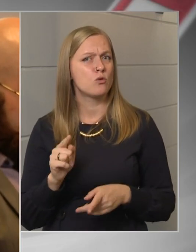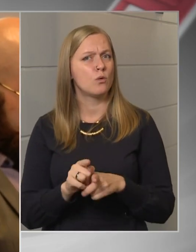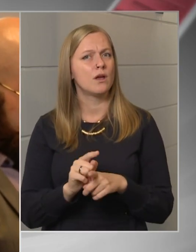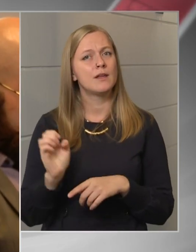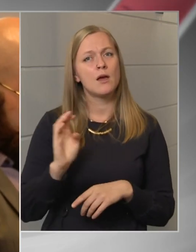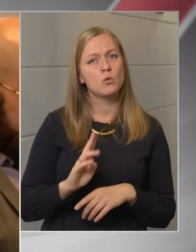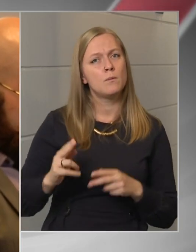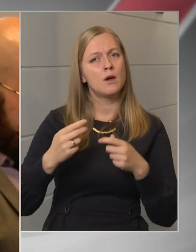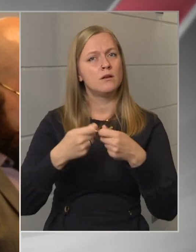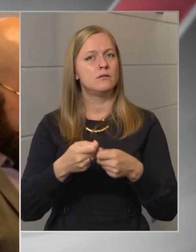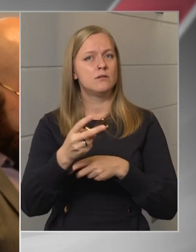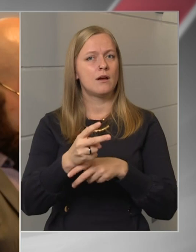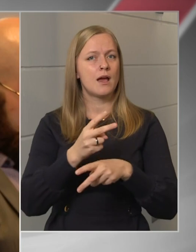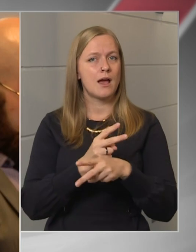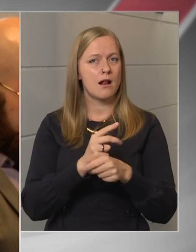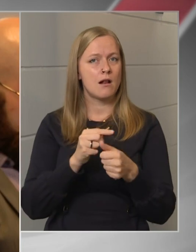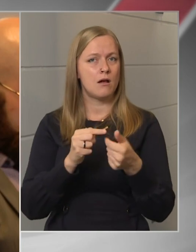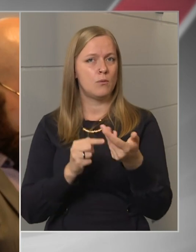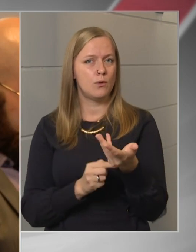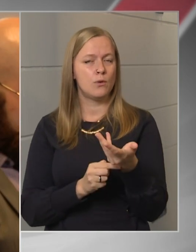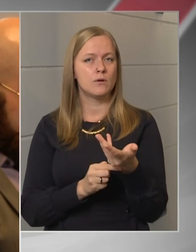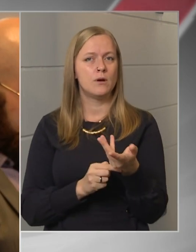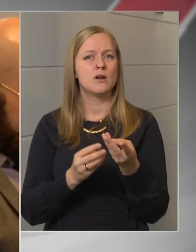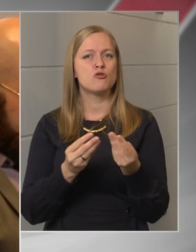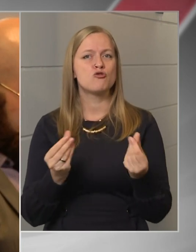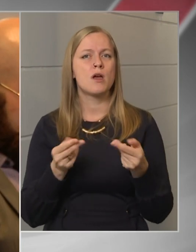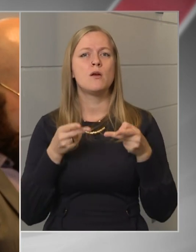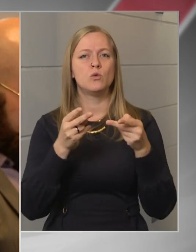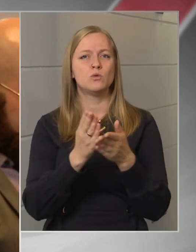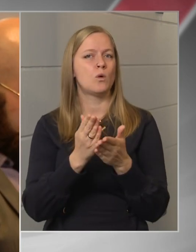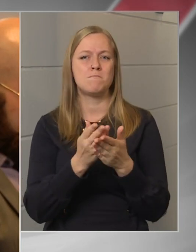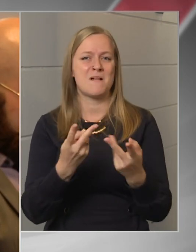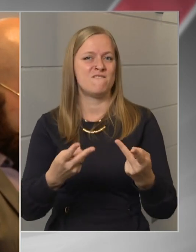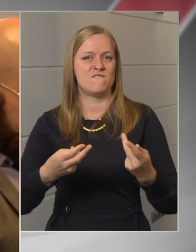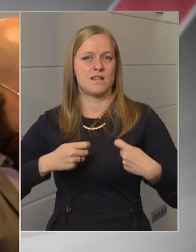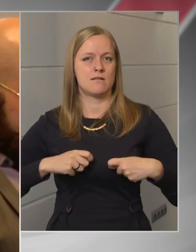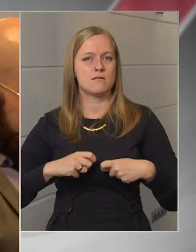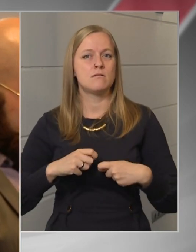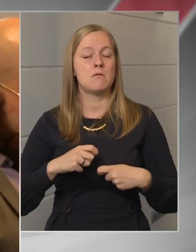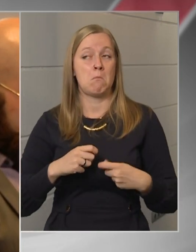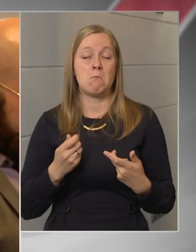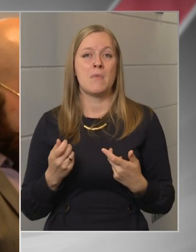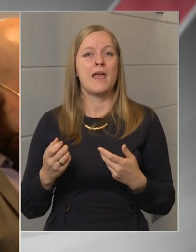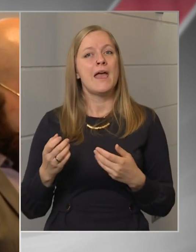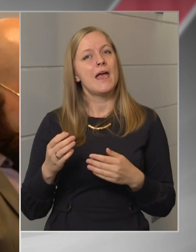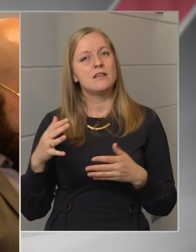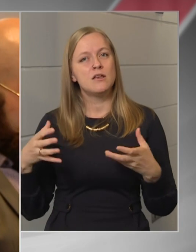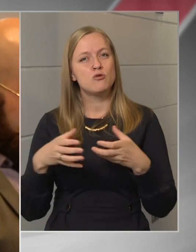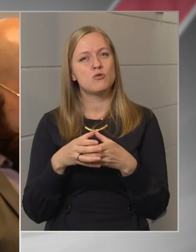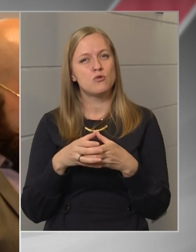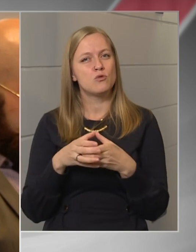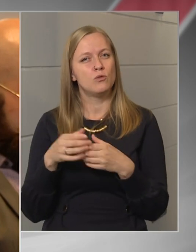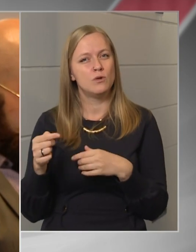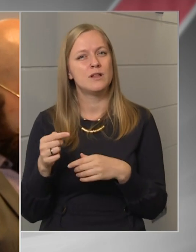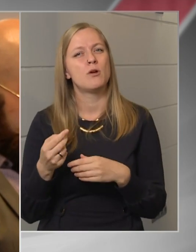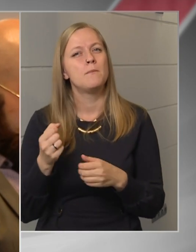európai tagállamok, akik a Sejem úttól már visszakoztak, azok Egyesült Erővel és a Bizottság elnök